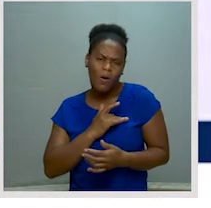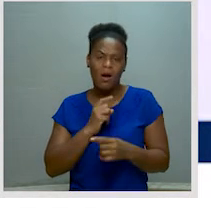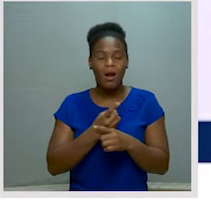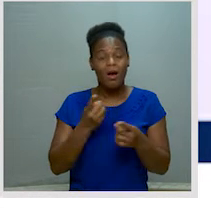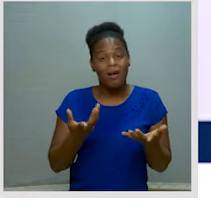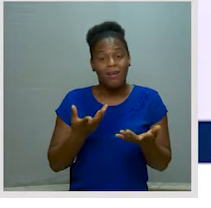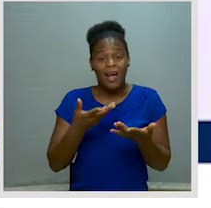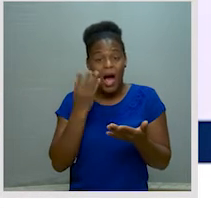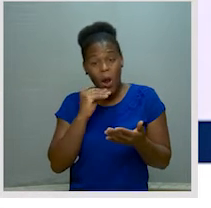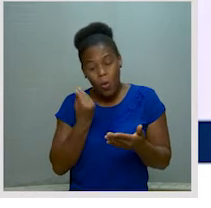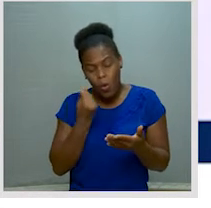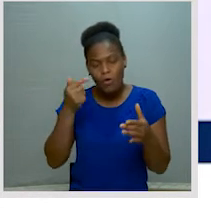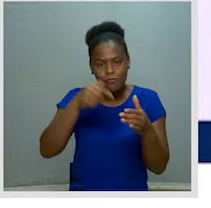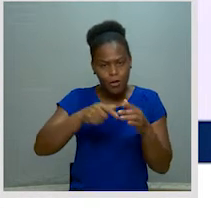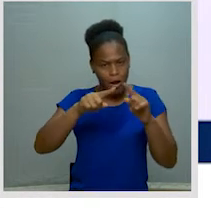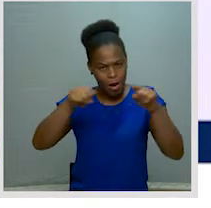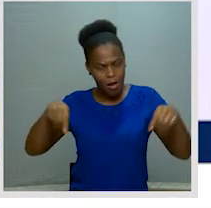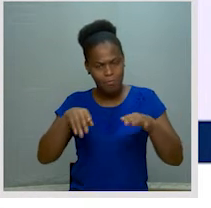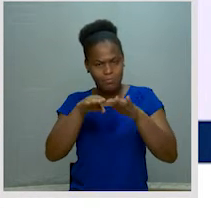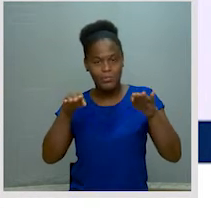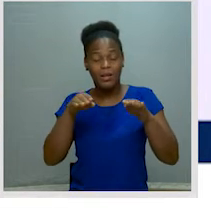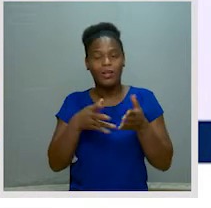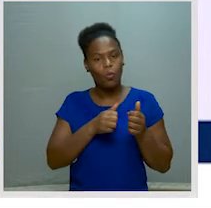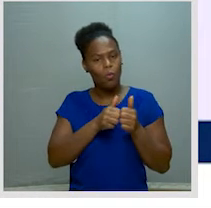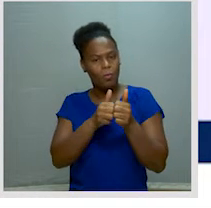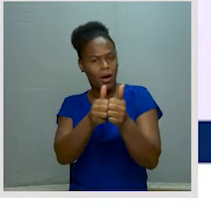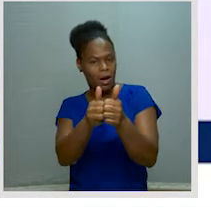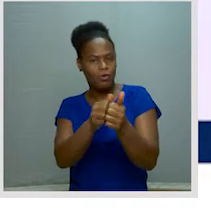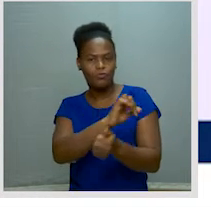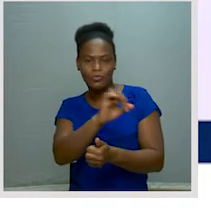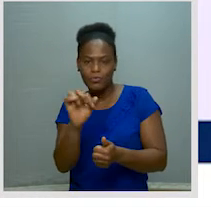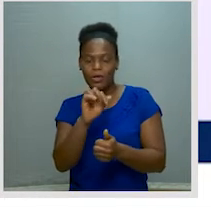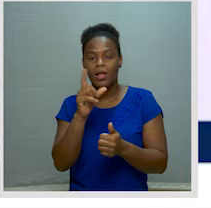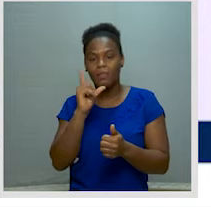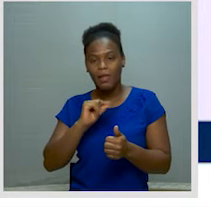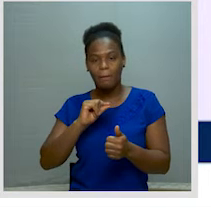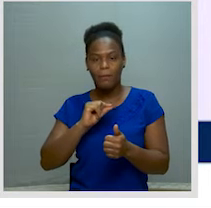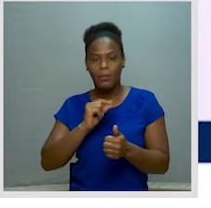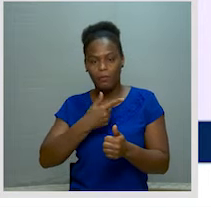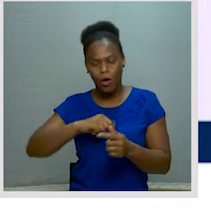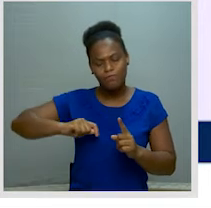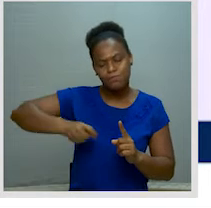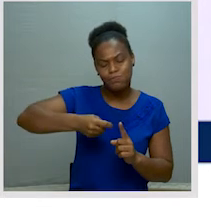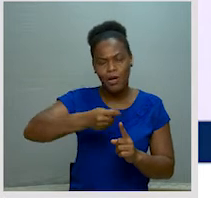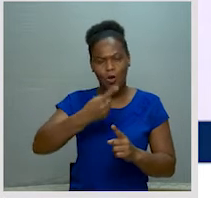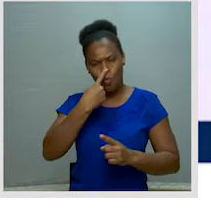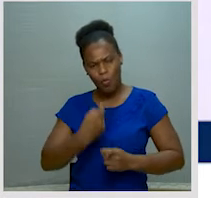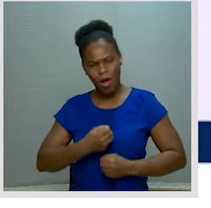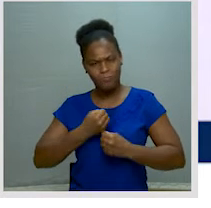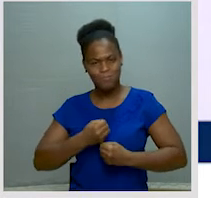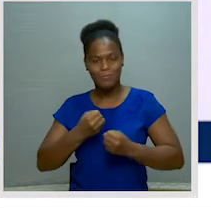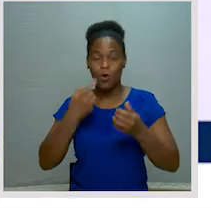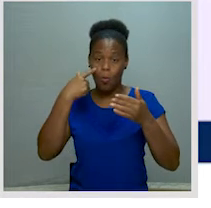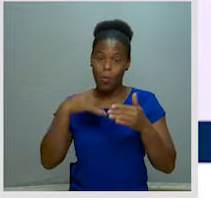continue à mettre ces élèves-là dans le bain. Donc on les accompagne, n'est-ce pas? On les pousse à garder le